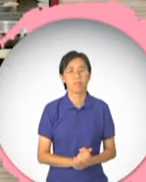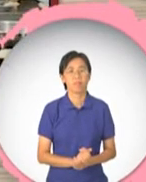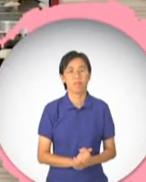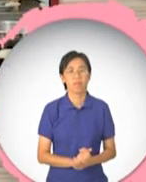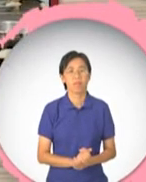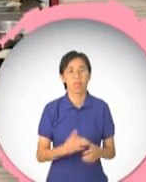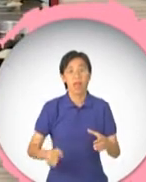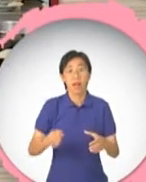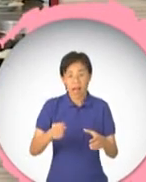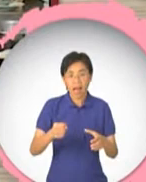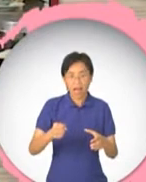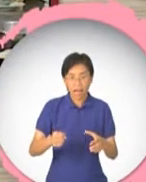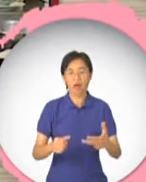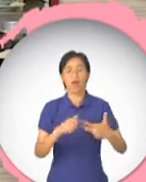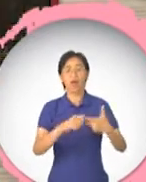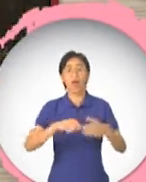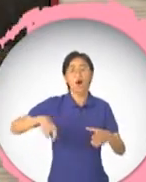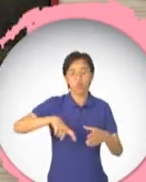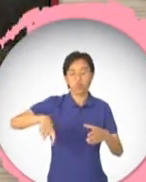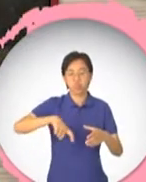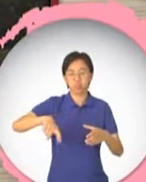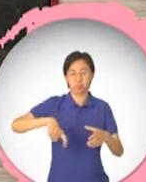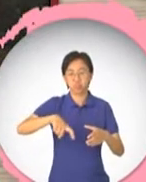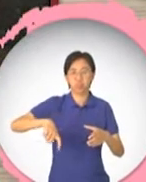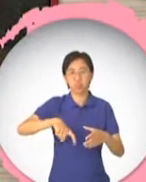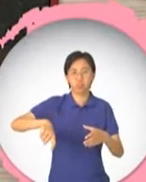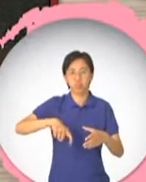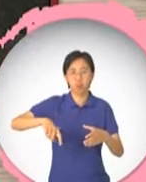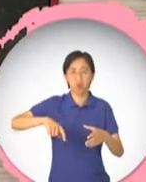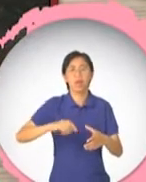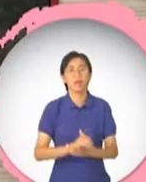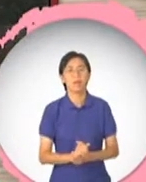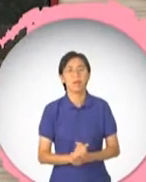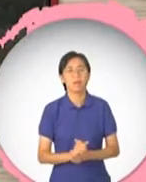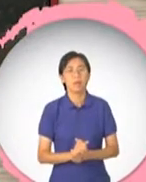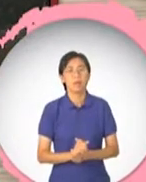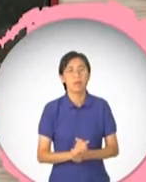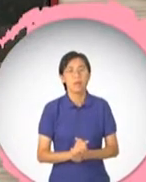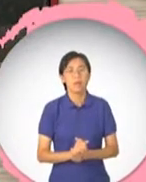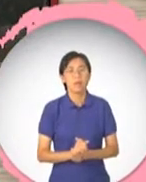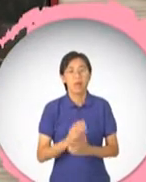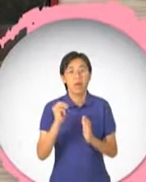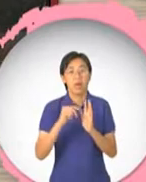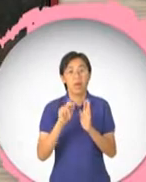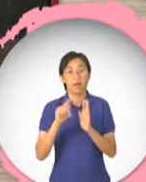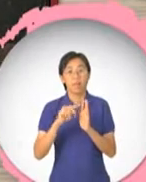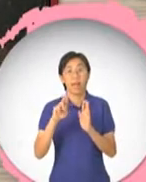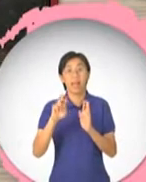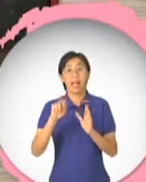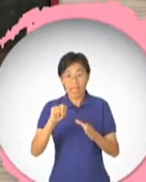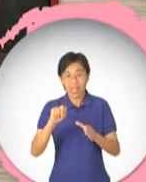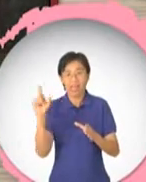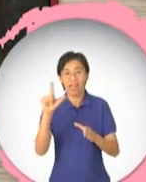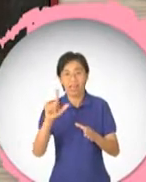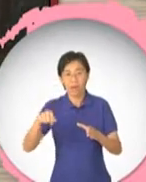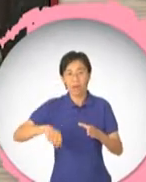จากนั้นเราก็เปิดความเร็วกลางค่ะนวด ใส่มาการีนลงไปรู้สึกเหมือนมันนุ่มขึ้น ค่ะมันจะมีลักษณะเนื้อที่นุ่มมาก